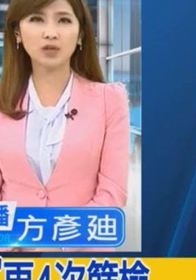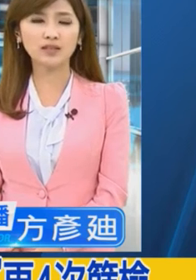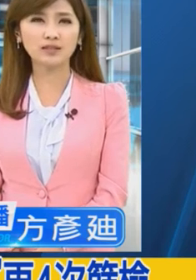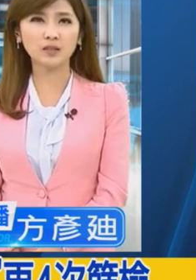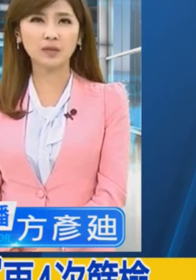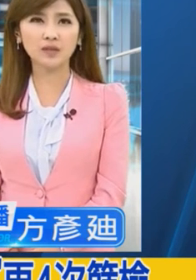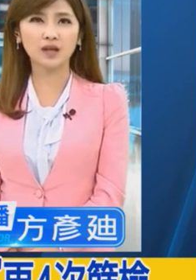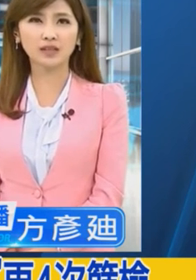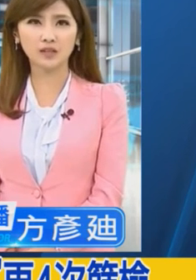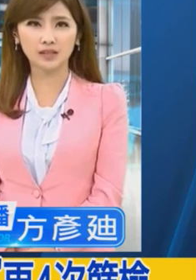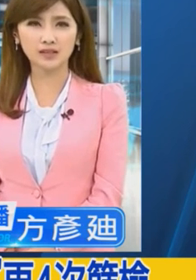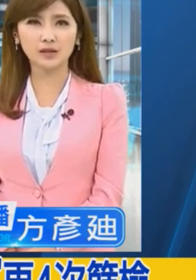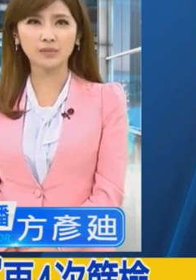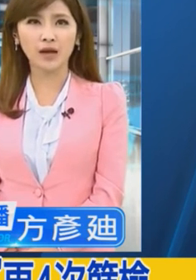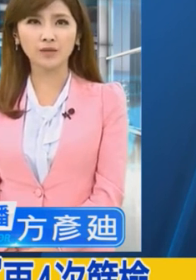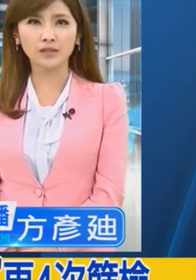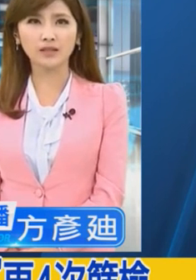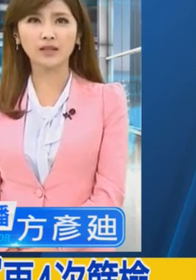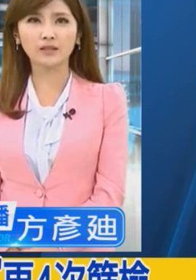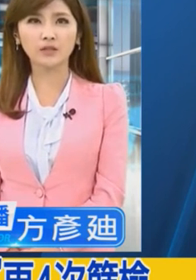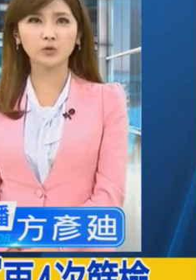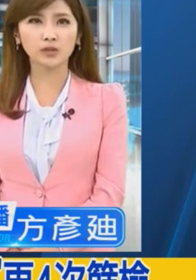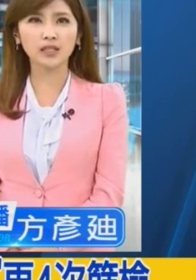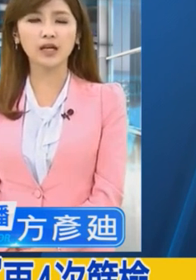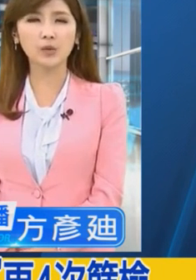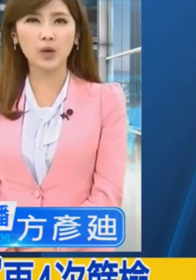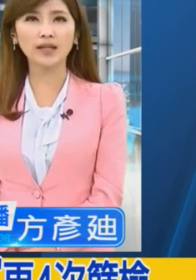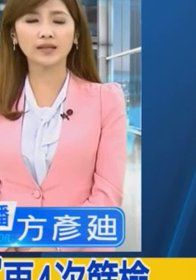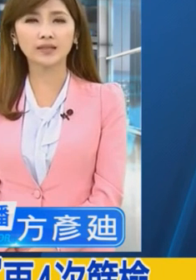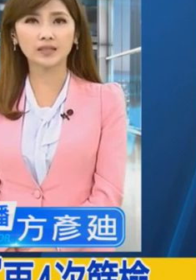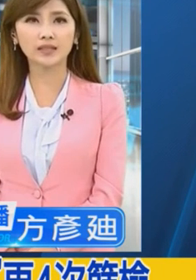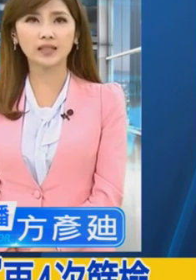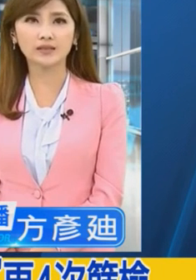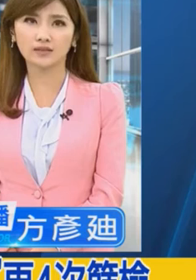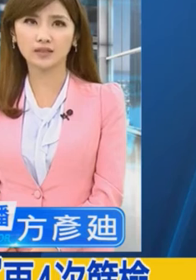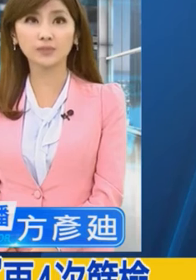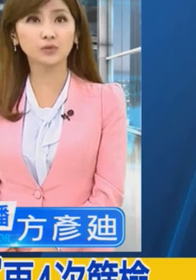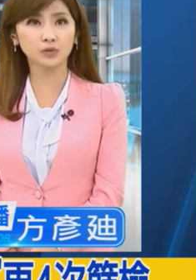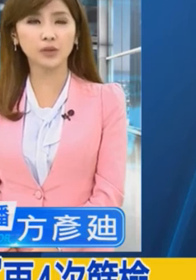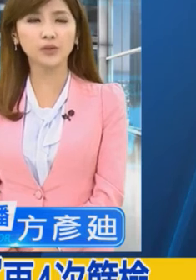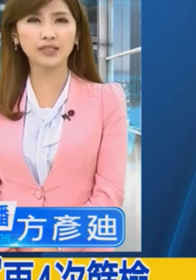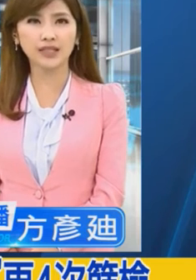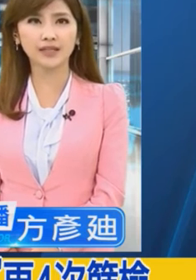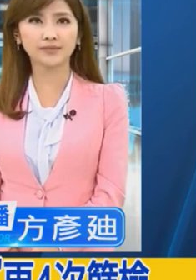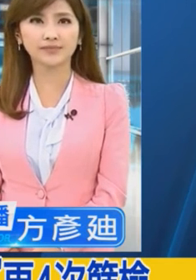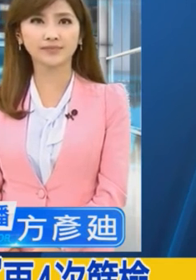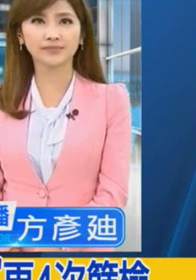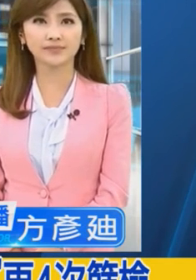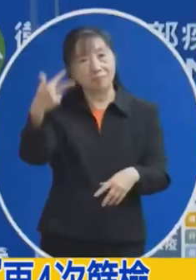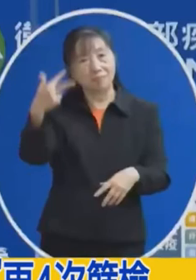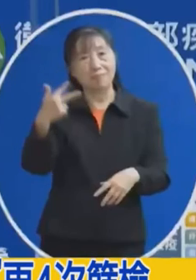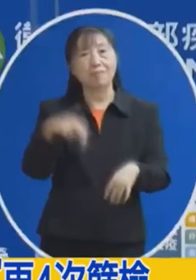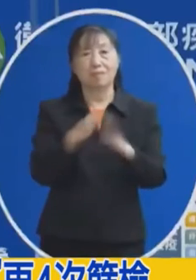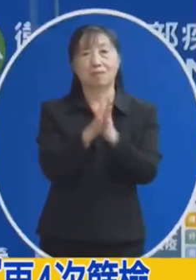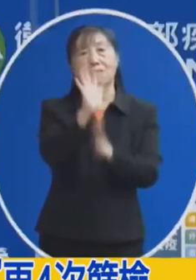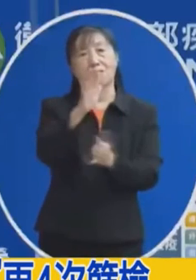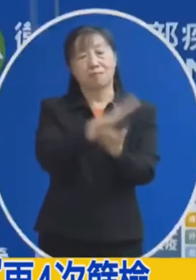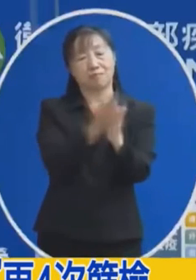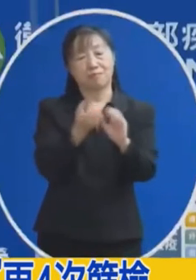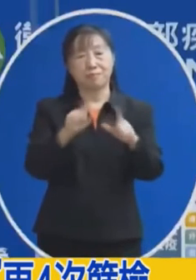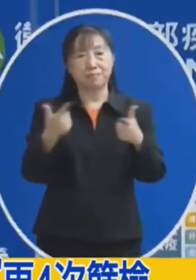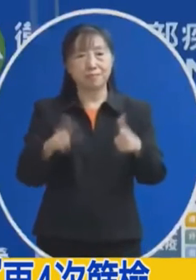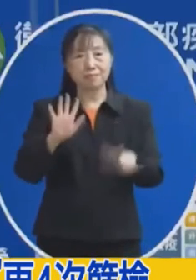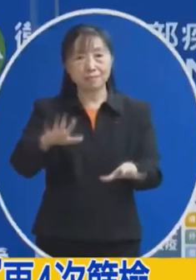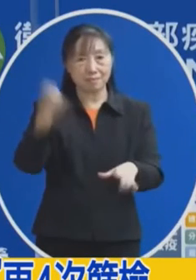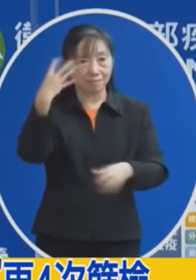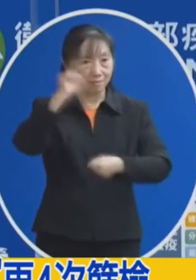期满必须要进行 PCR 的检测，还有七天自主健康管理的期间则是不需要快筛。 那我们新